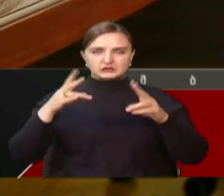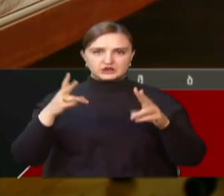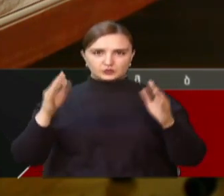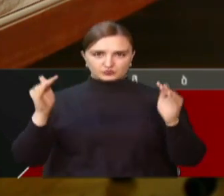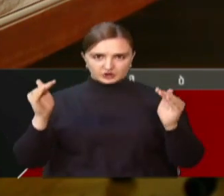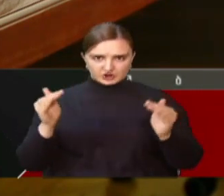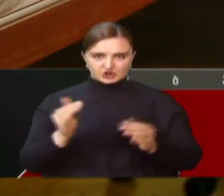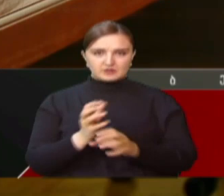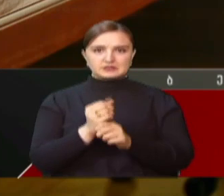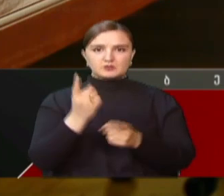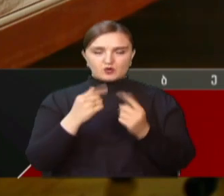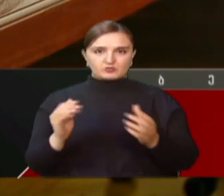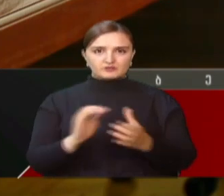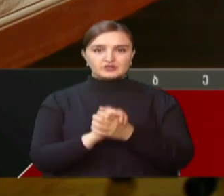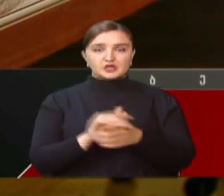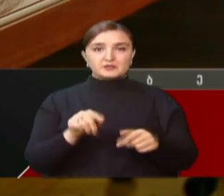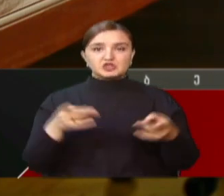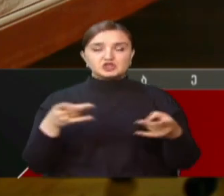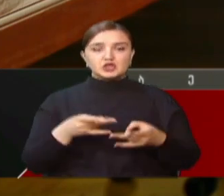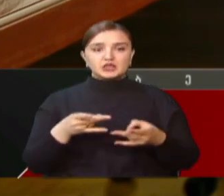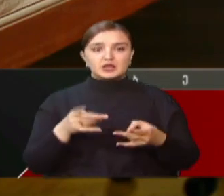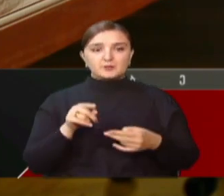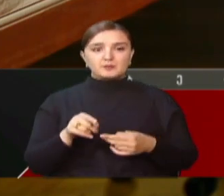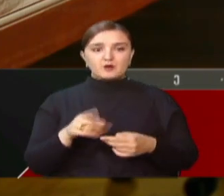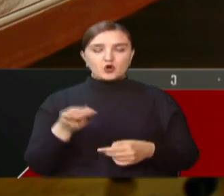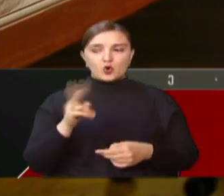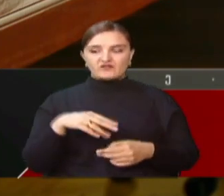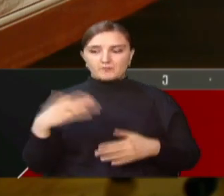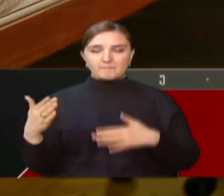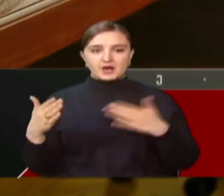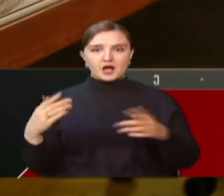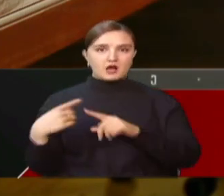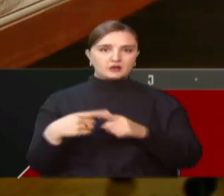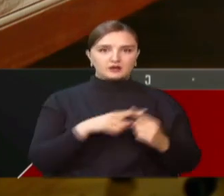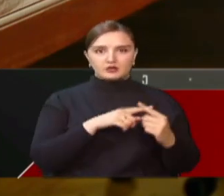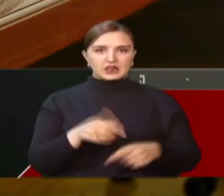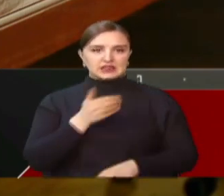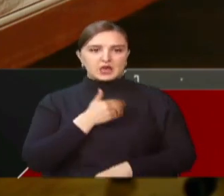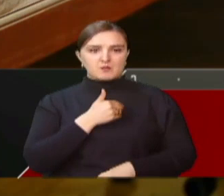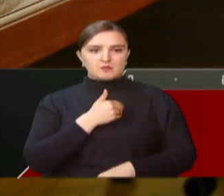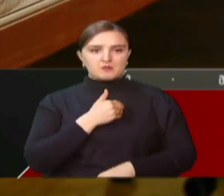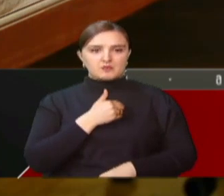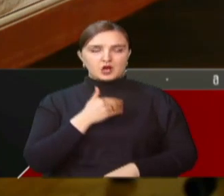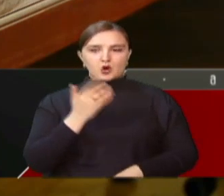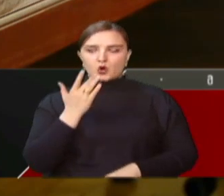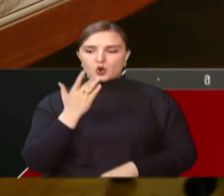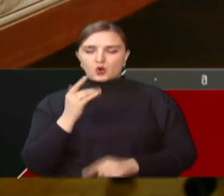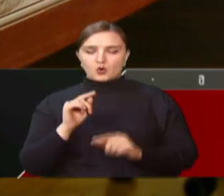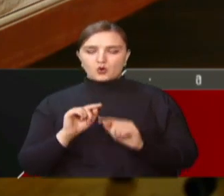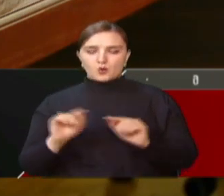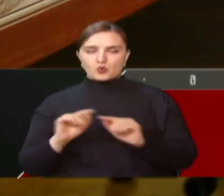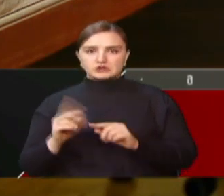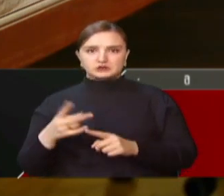და დეპოლარიზაციას ჭირდება ორი მხარის ნება, ანუ ოპოზიციის